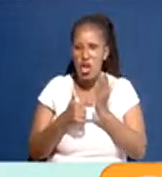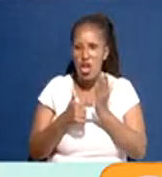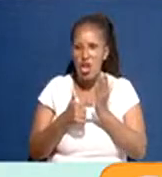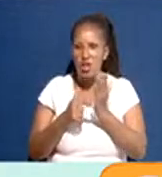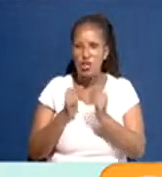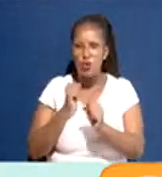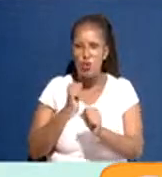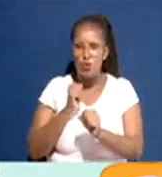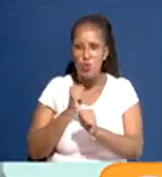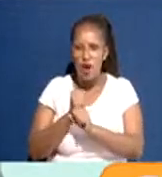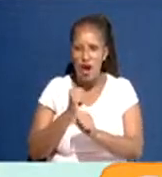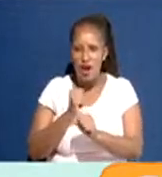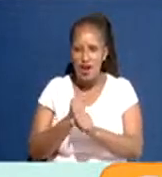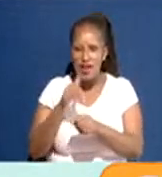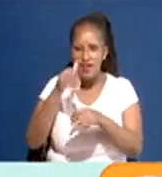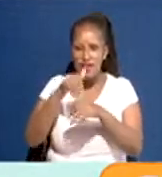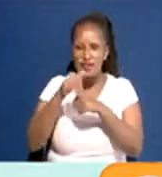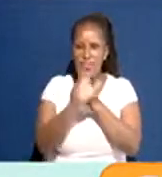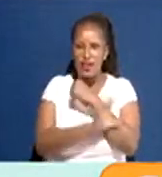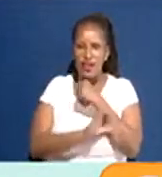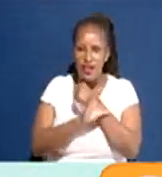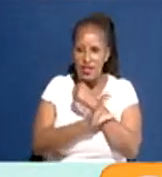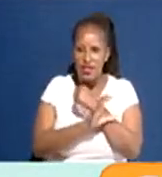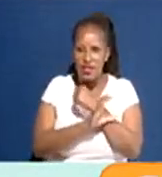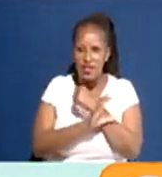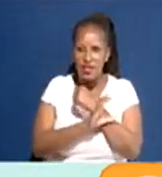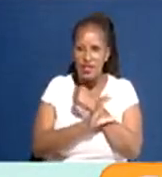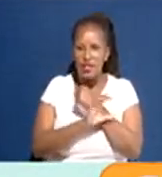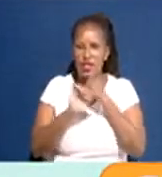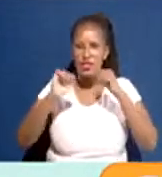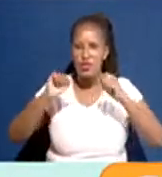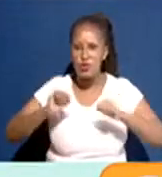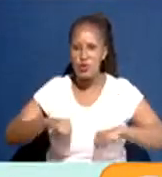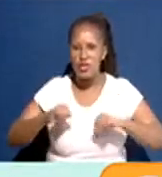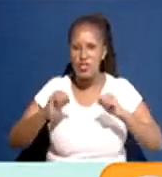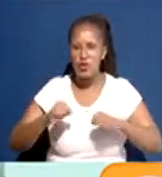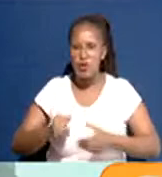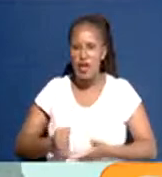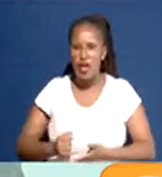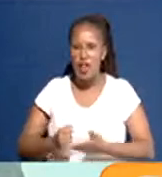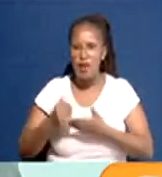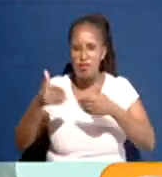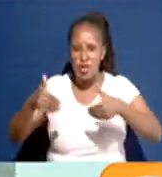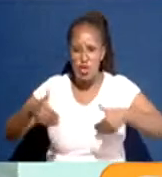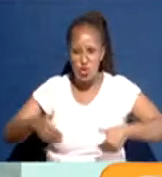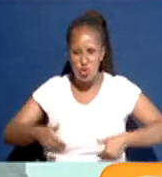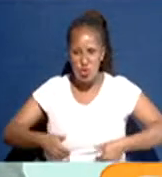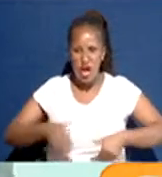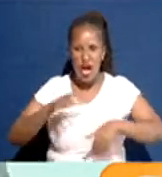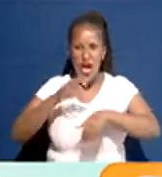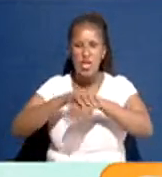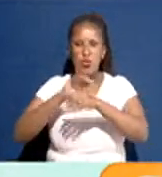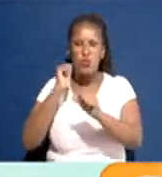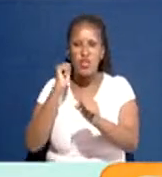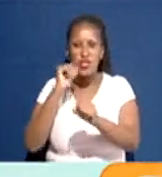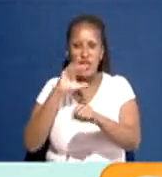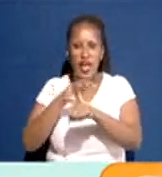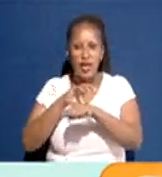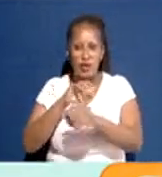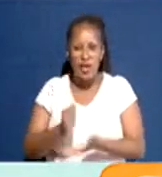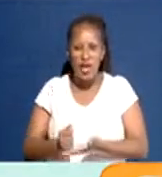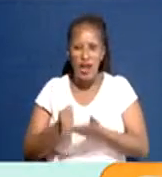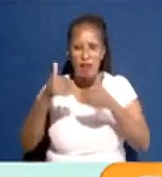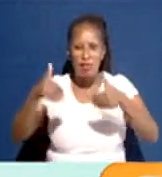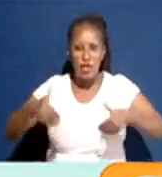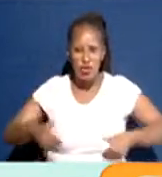footprint across the country is because we want to tap and connect our young people